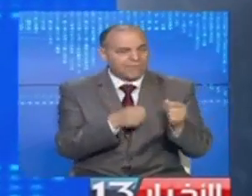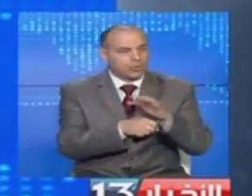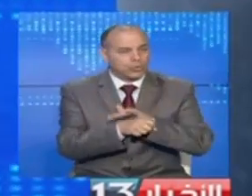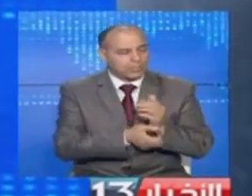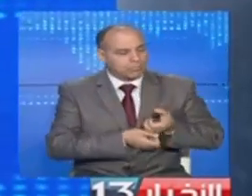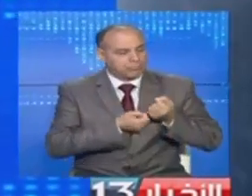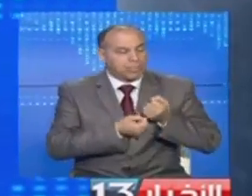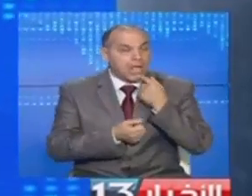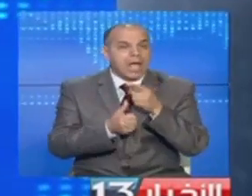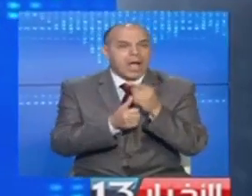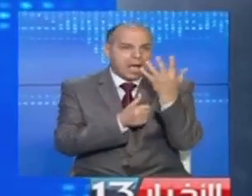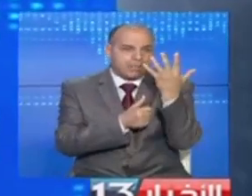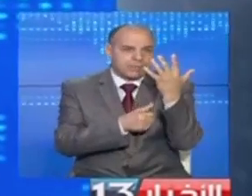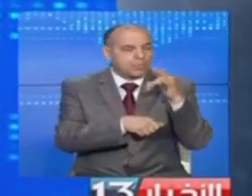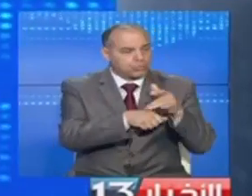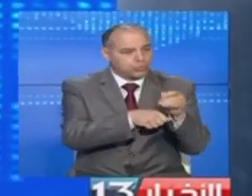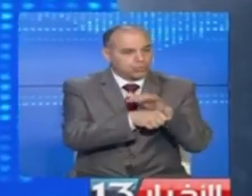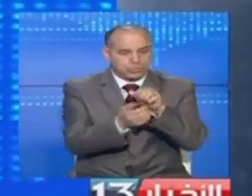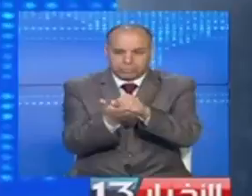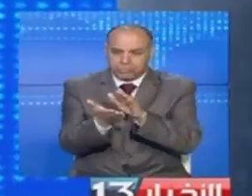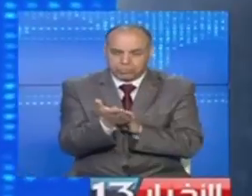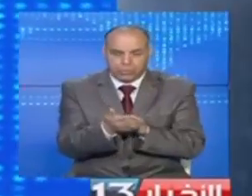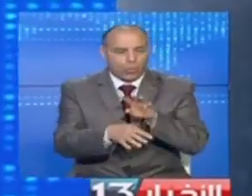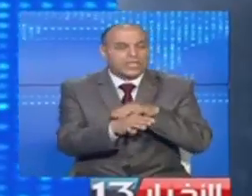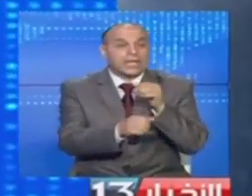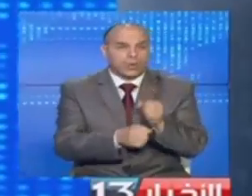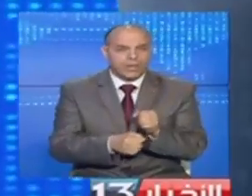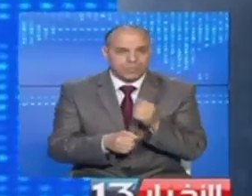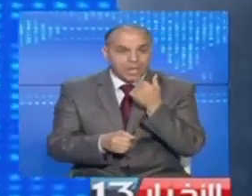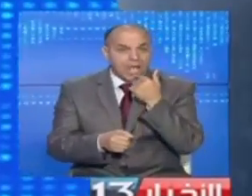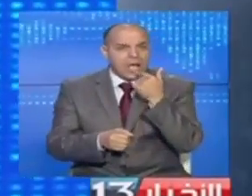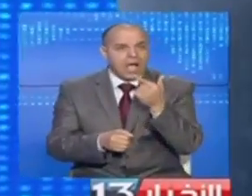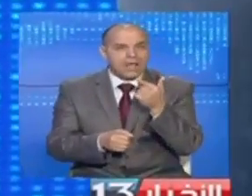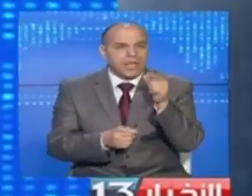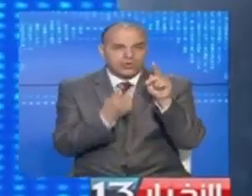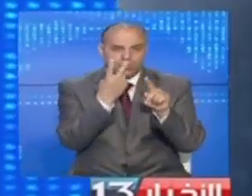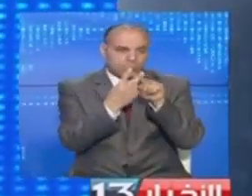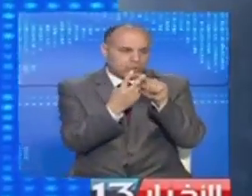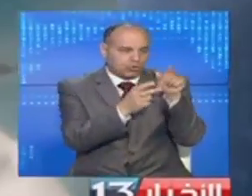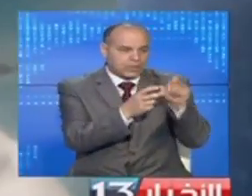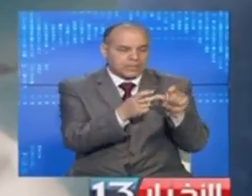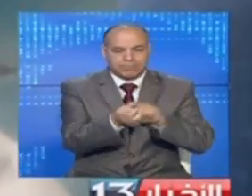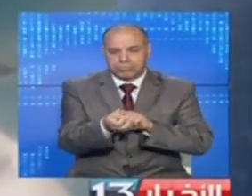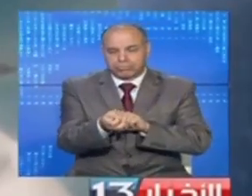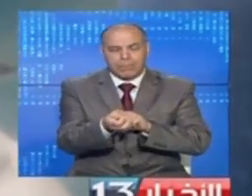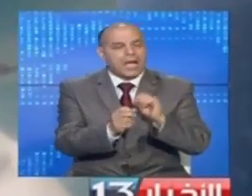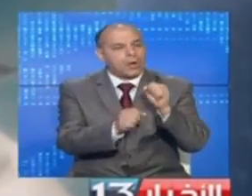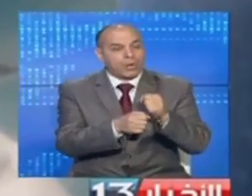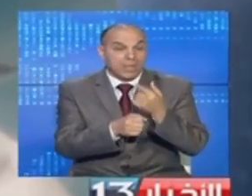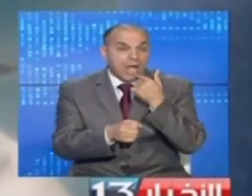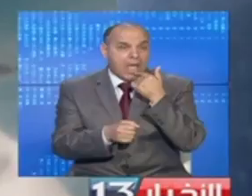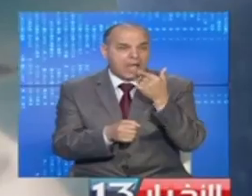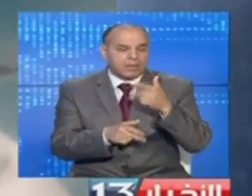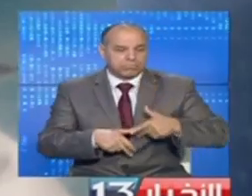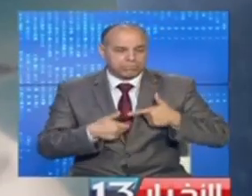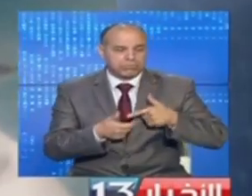كورونا من بين الخمسة إصابات المسجلة بولاية القيروان، وهي لشخصين أصيلا الجهة